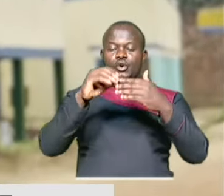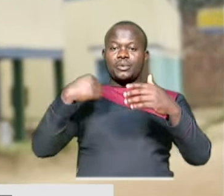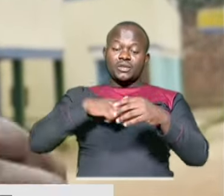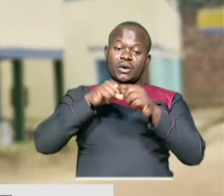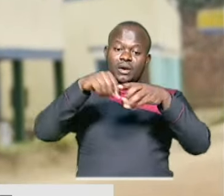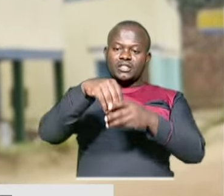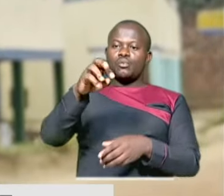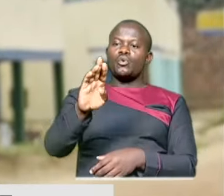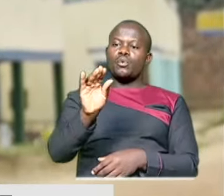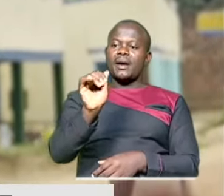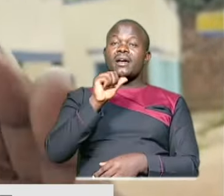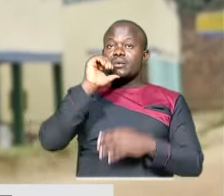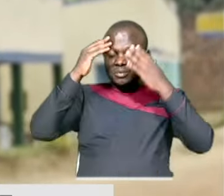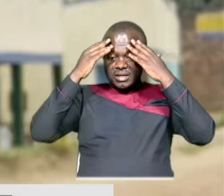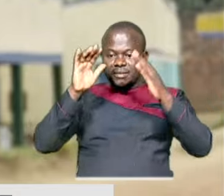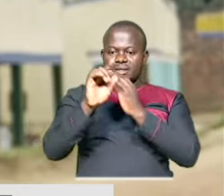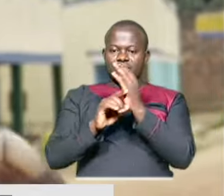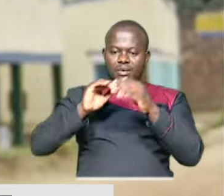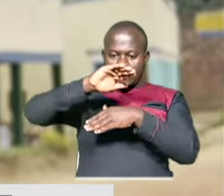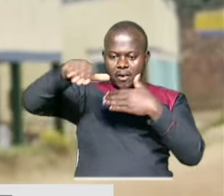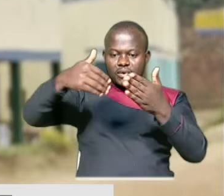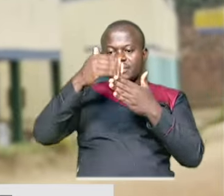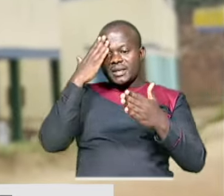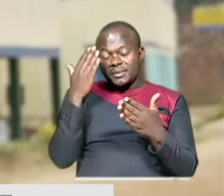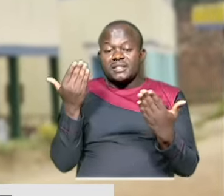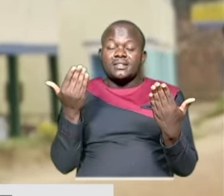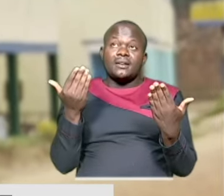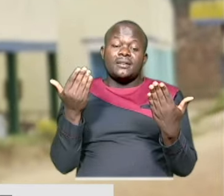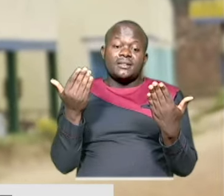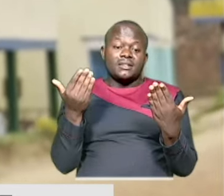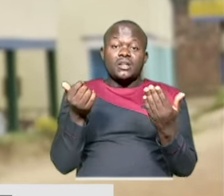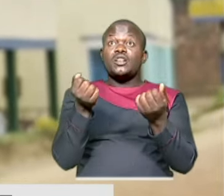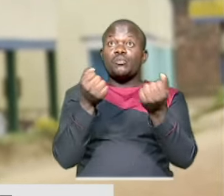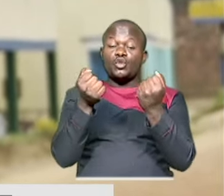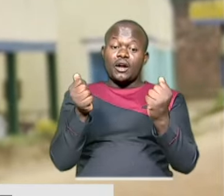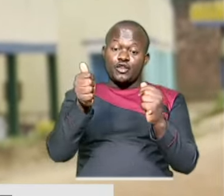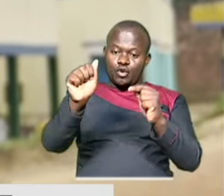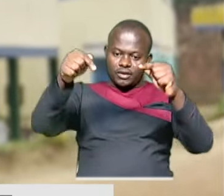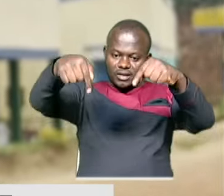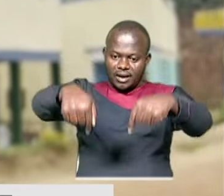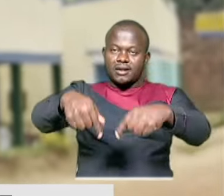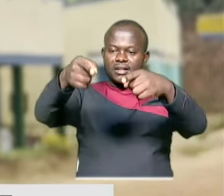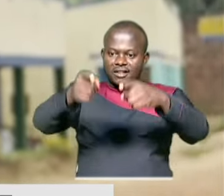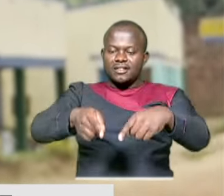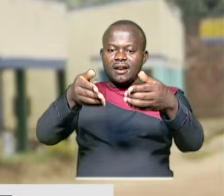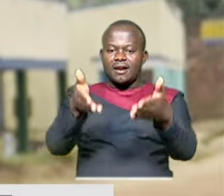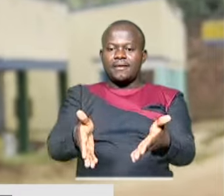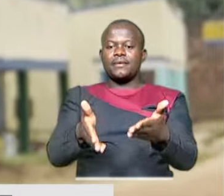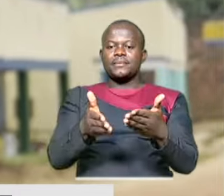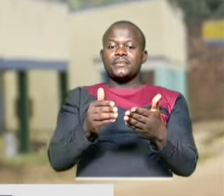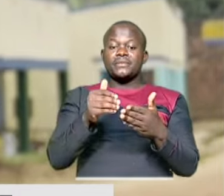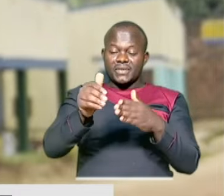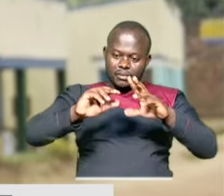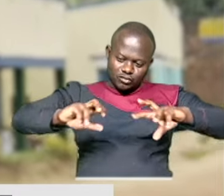mu Rubaya utabizi no ku karere barabizi baraterutse n'imodoka imodoka iraza igera hano bajya